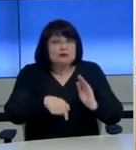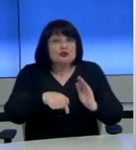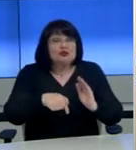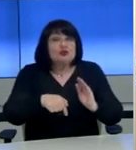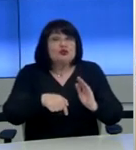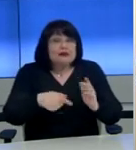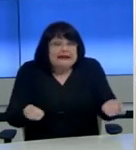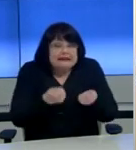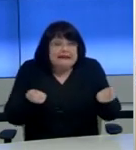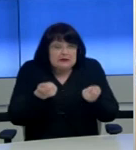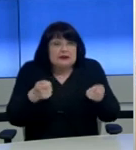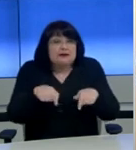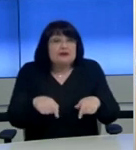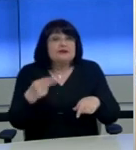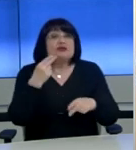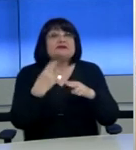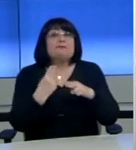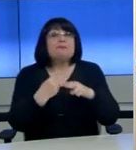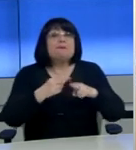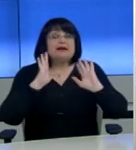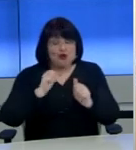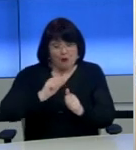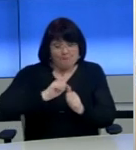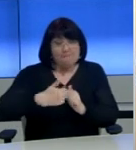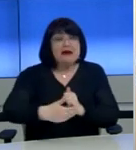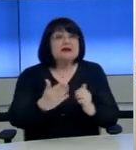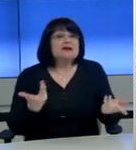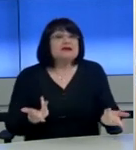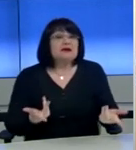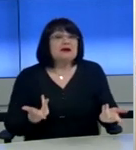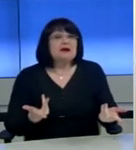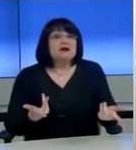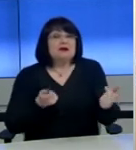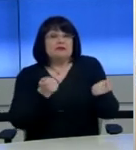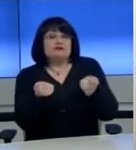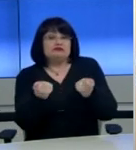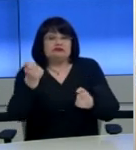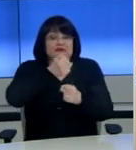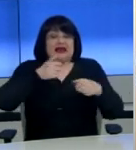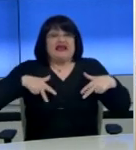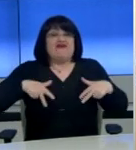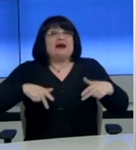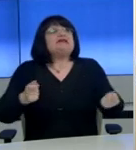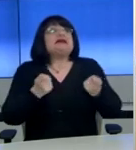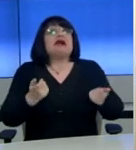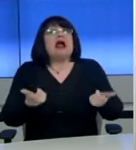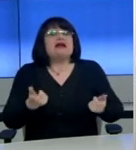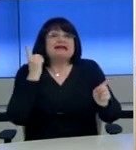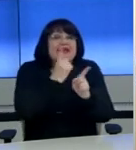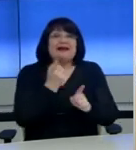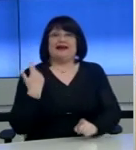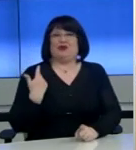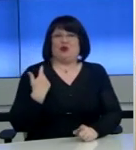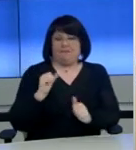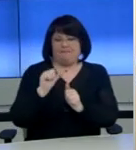και σήμερα. Αυτούς τους μήνες που είσαστε στη διακυβέρνηση του ΤΟΠ και ιδιαίτερα τους